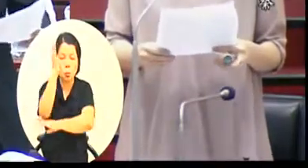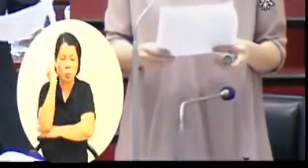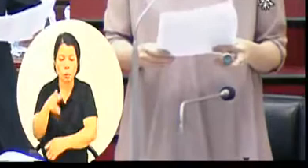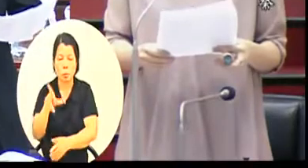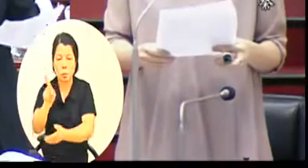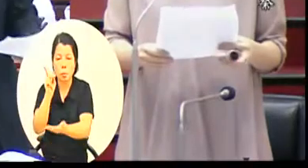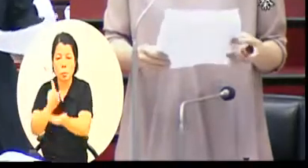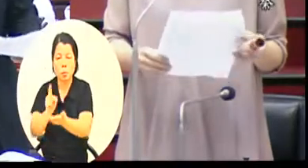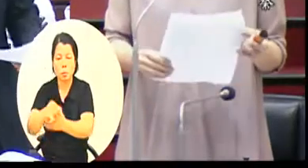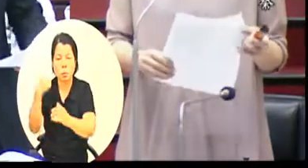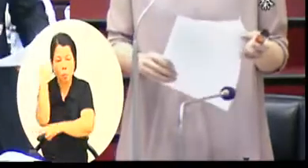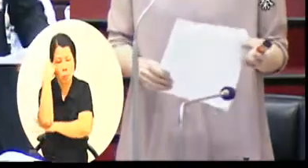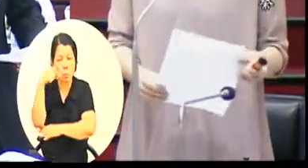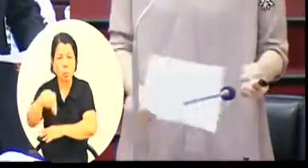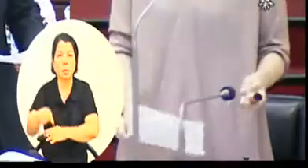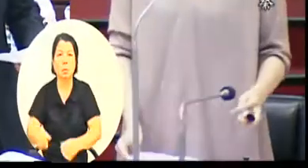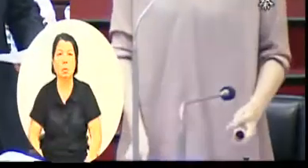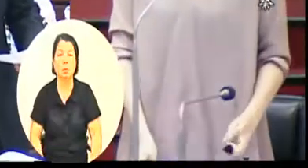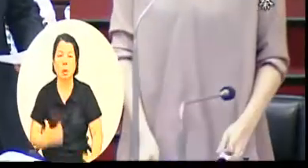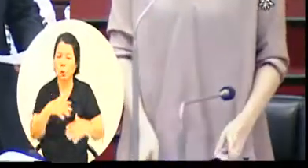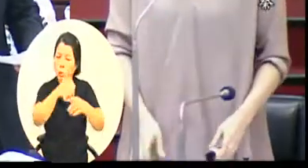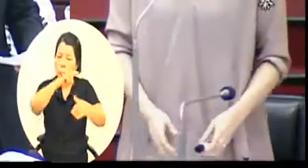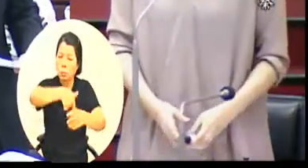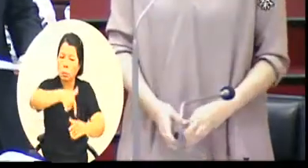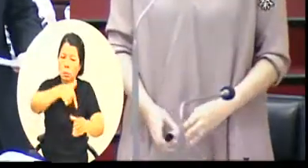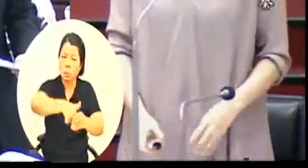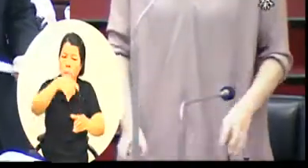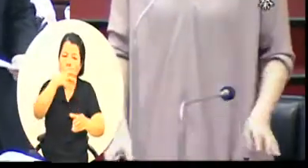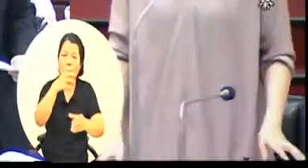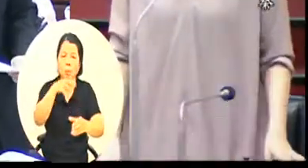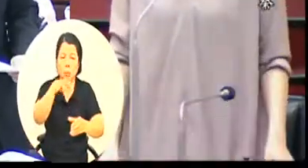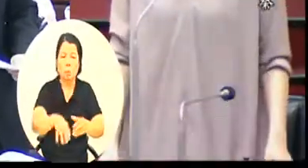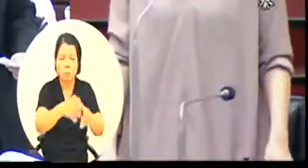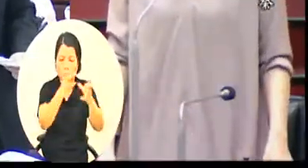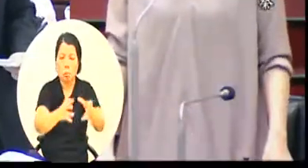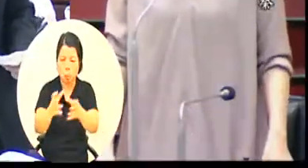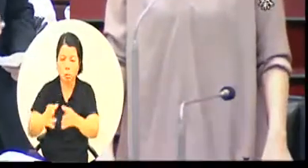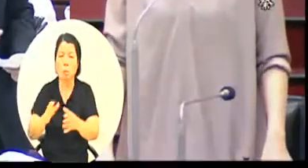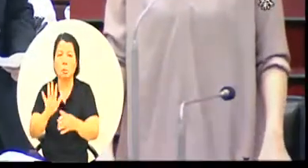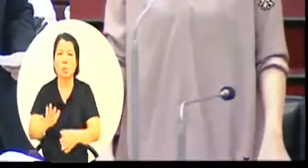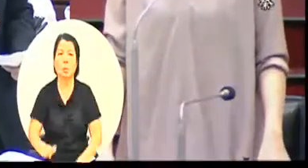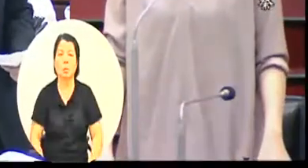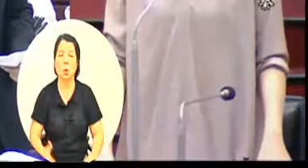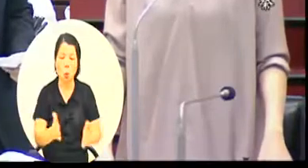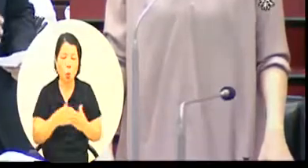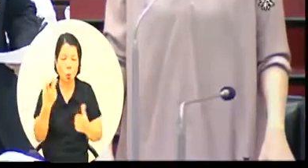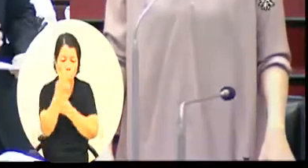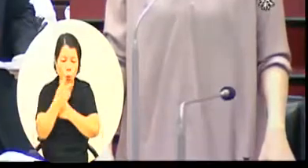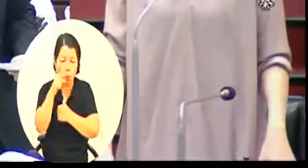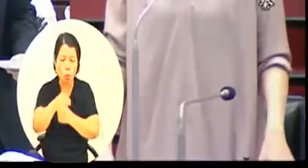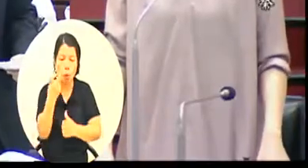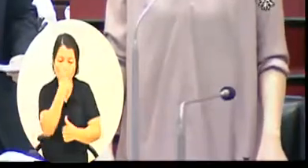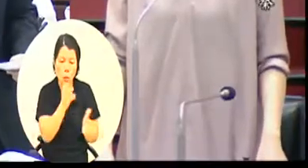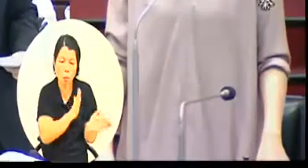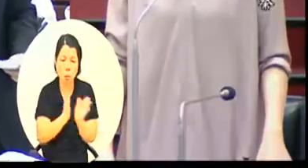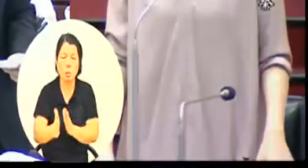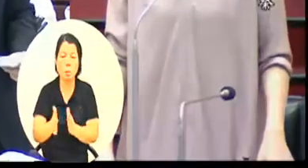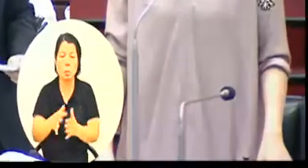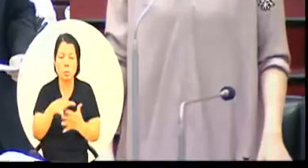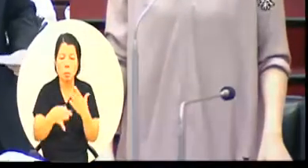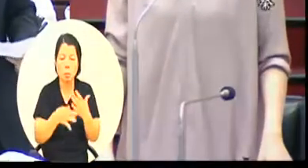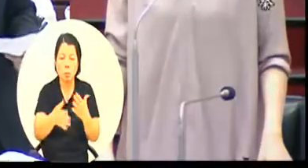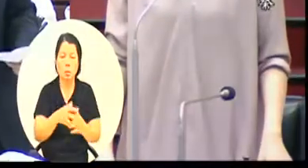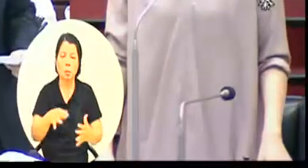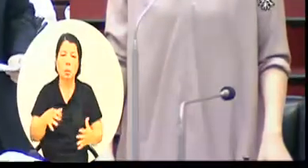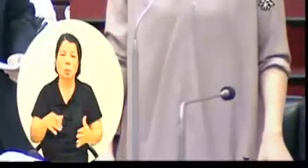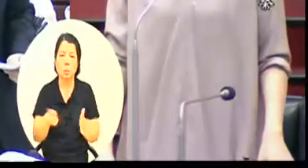所以，我们今天如果要去检讨所谓加油站设置的管理的区位或者一些条件的